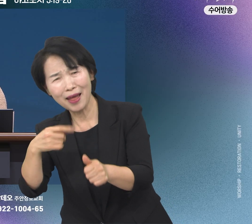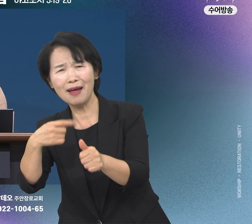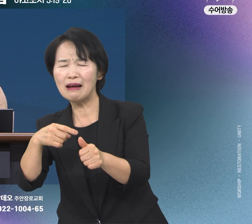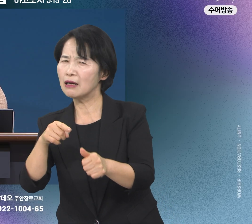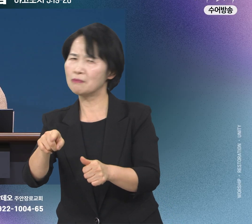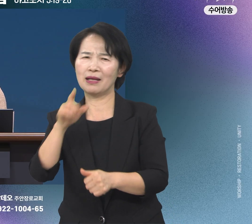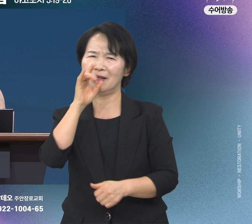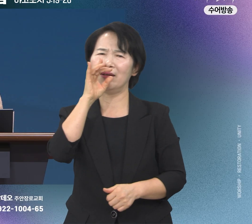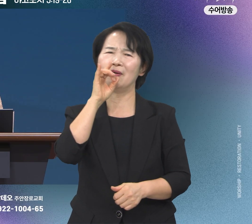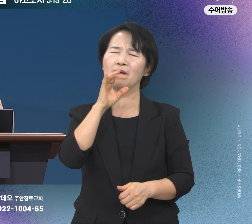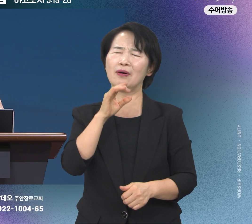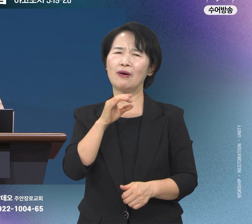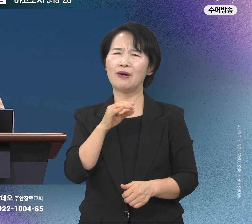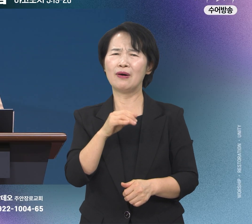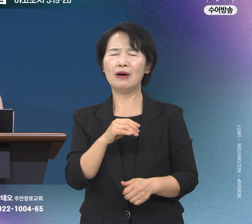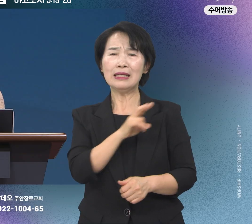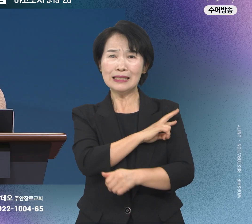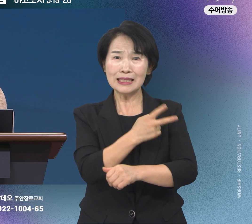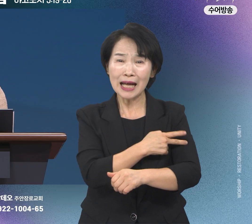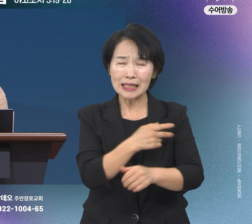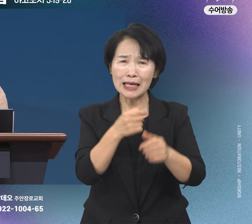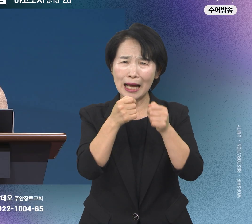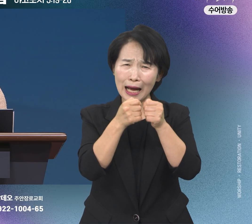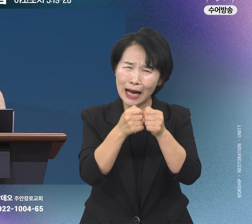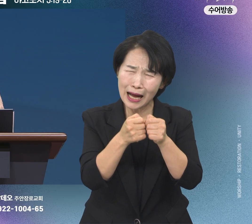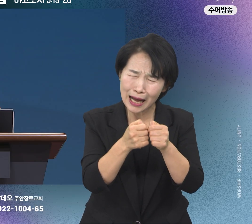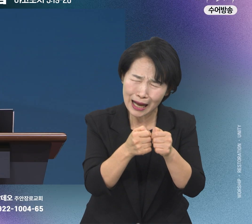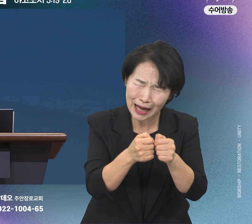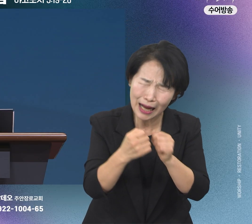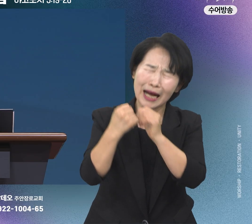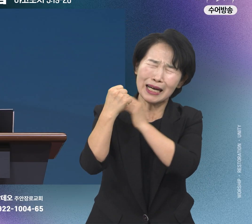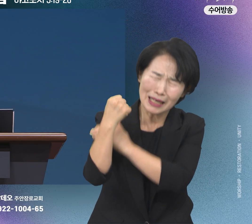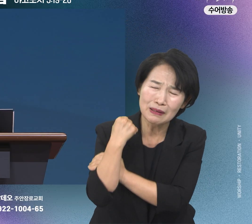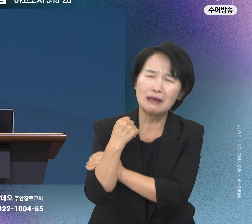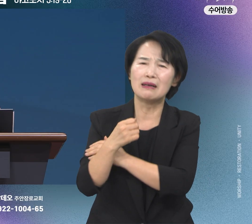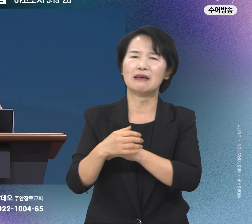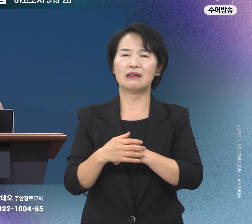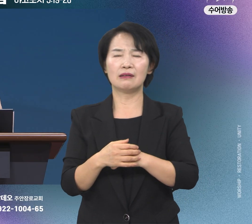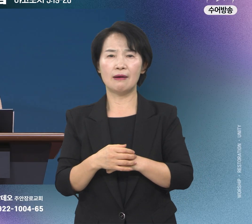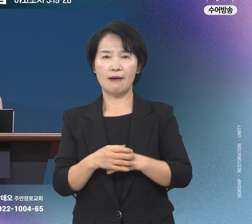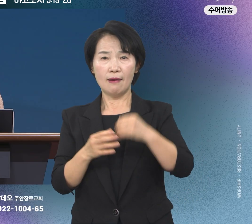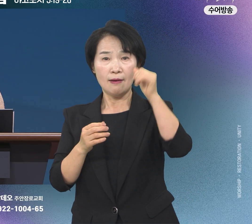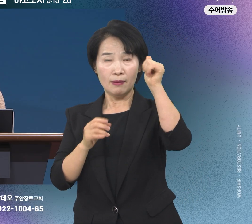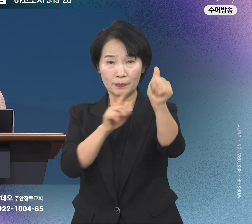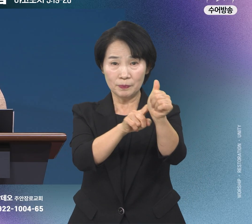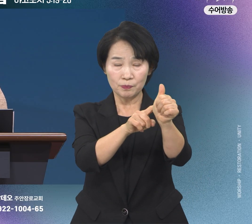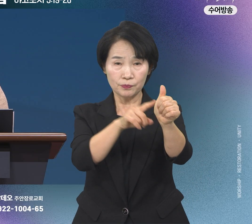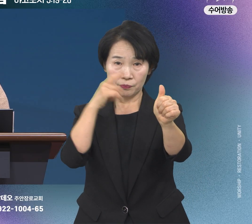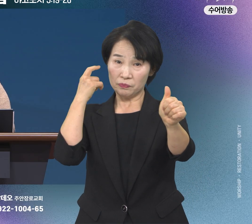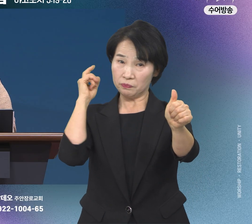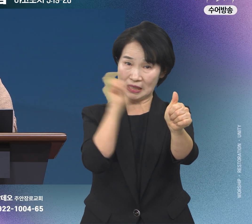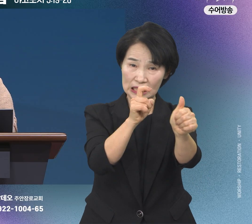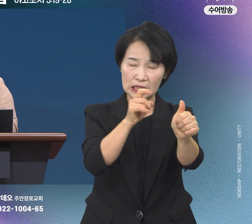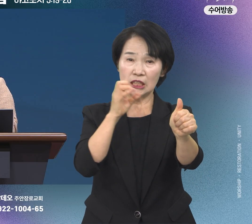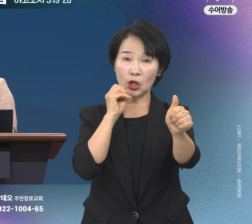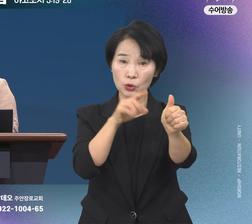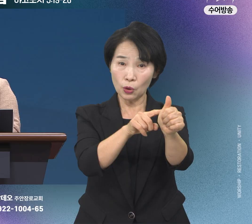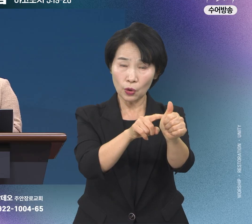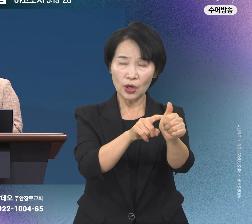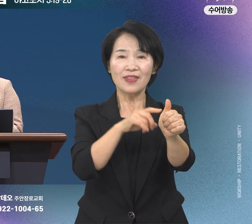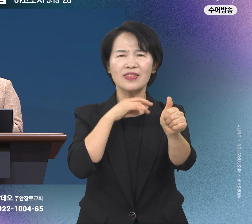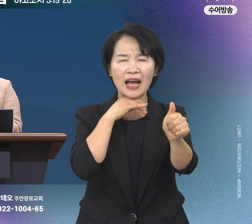접근하지는 않습니다. 어떤 사람을 전도하겠다라고 마음을 먹은 대상이 있다면 그 대상의 나이, 직업, 사는